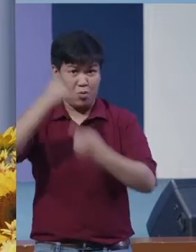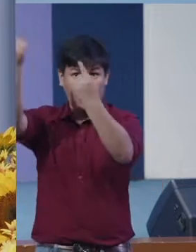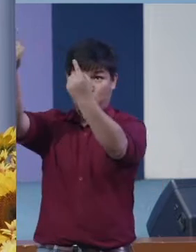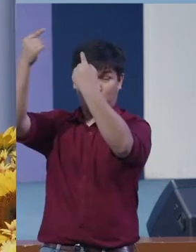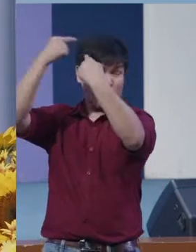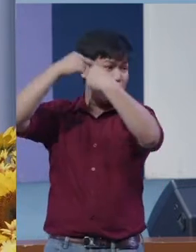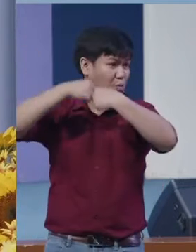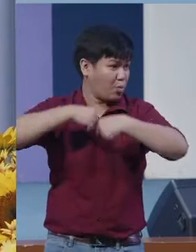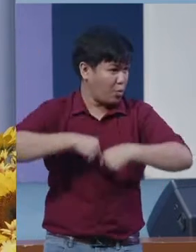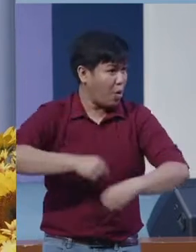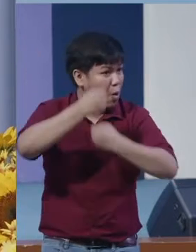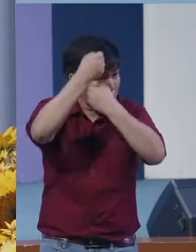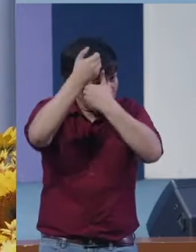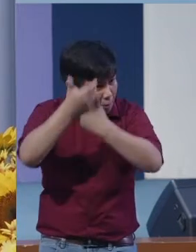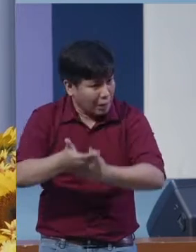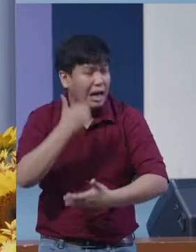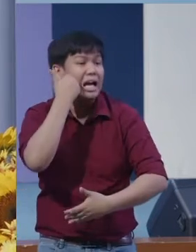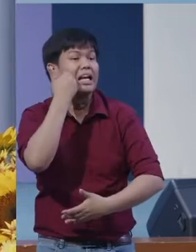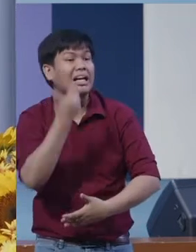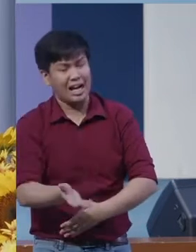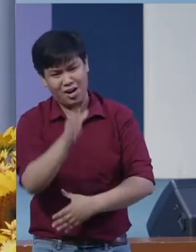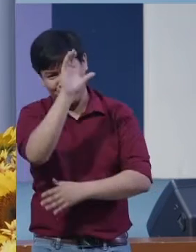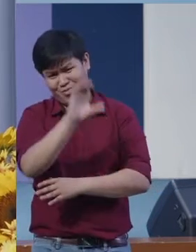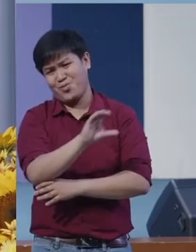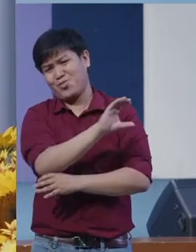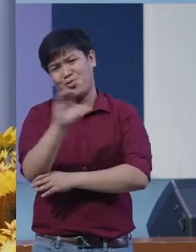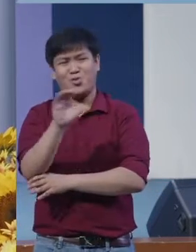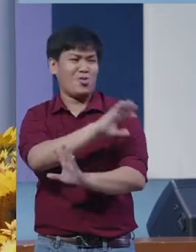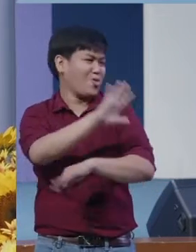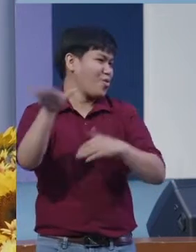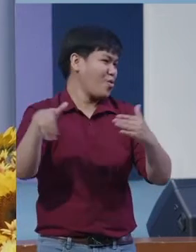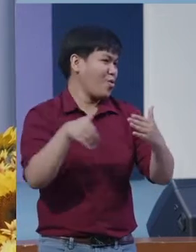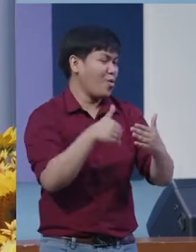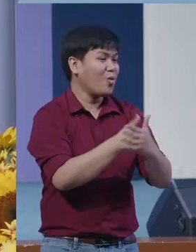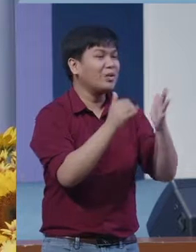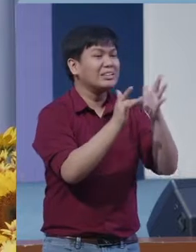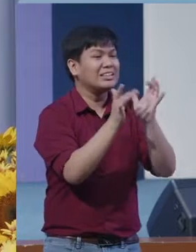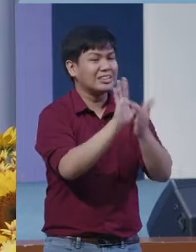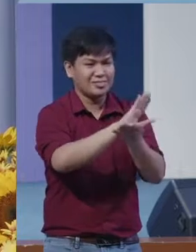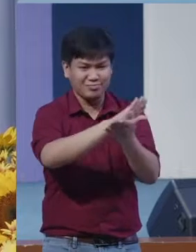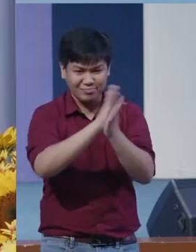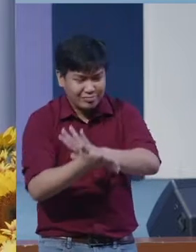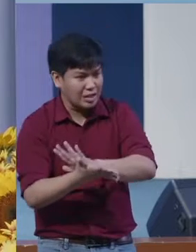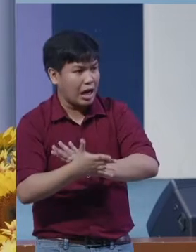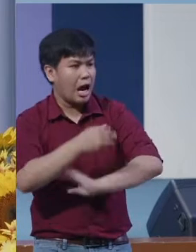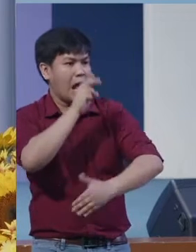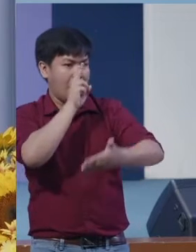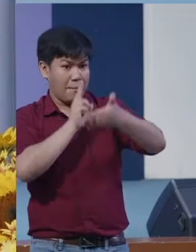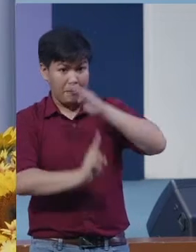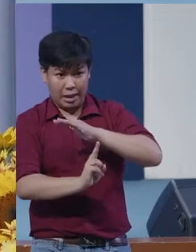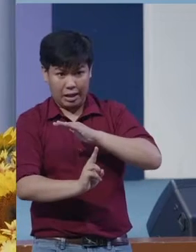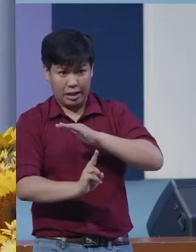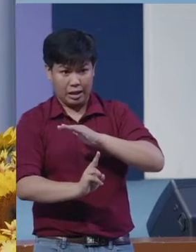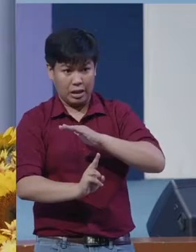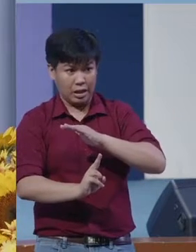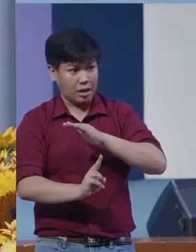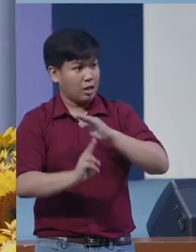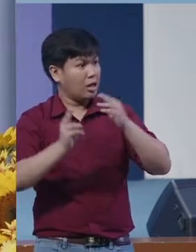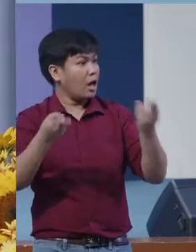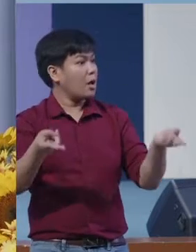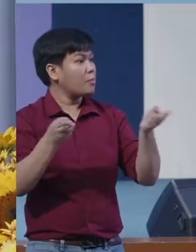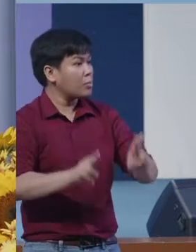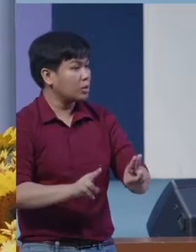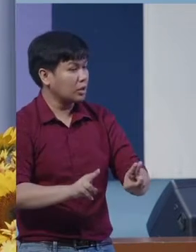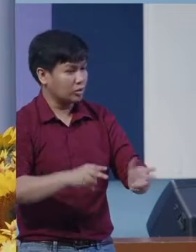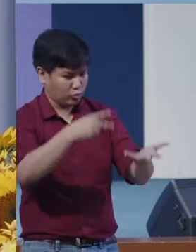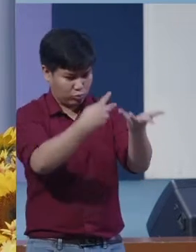obedient even unto the cross. Lahat po ngayon na ginawa niya, nagpakumbaba po siya, at sa huli siya ay itinaas ng Diyos